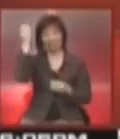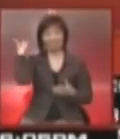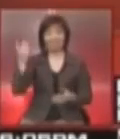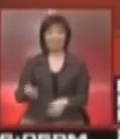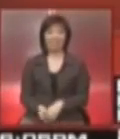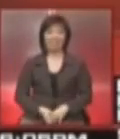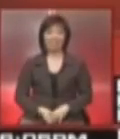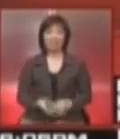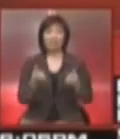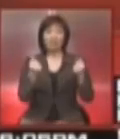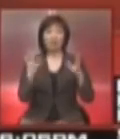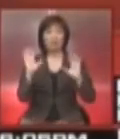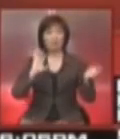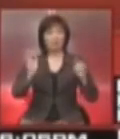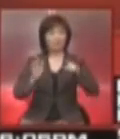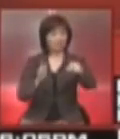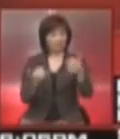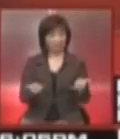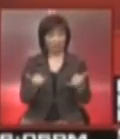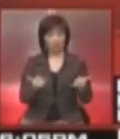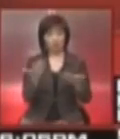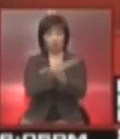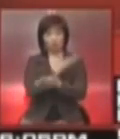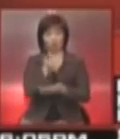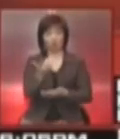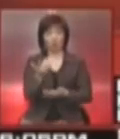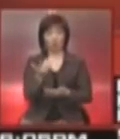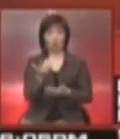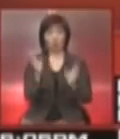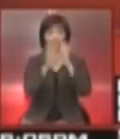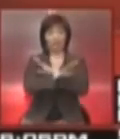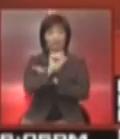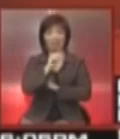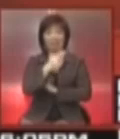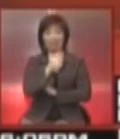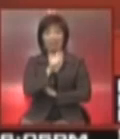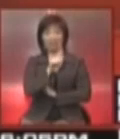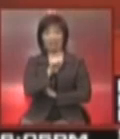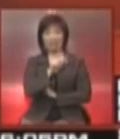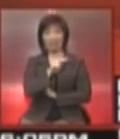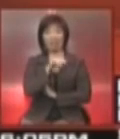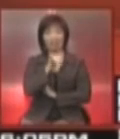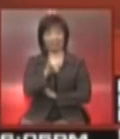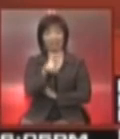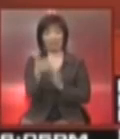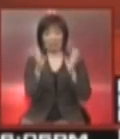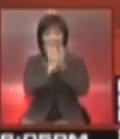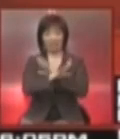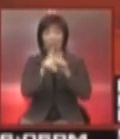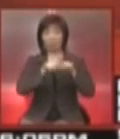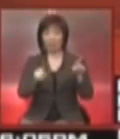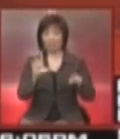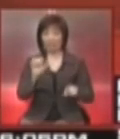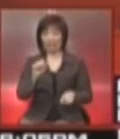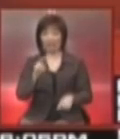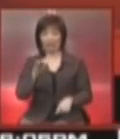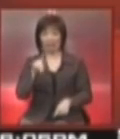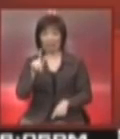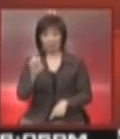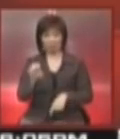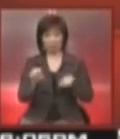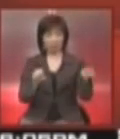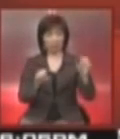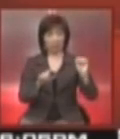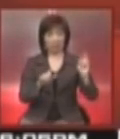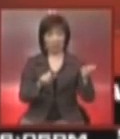Marami ang kumukumpara sa style ng bagong Real Time Big Time co-host na si Camille Villar kay Shalani Soledad Romulo. Pero say ni Camille, Shalani is very,